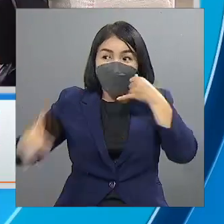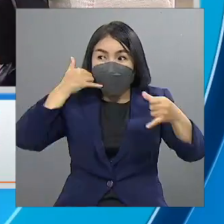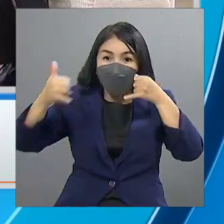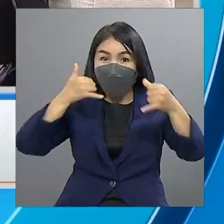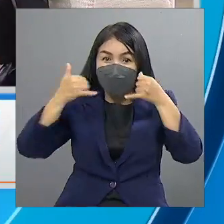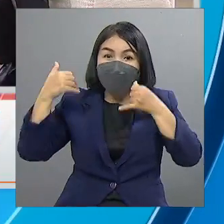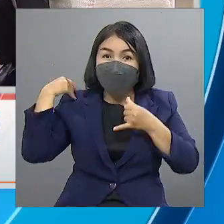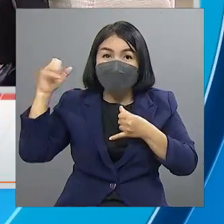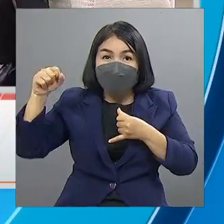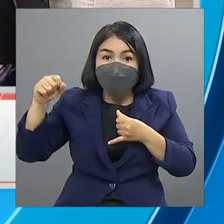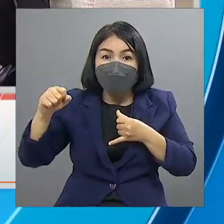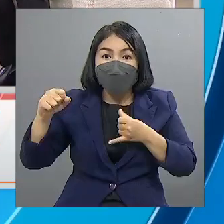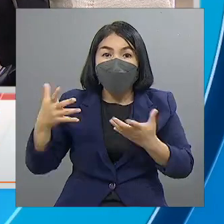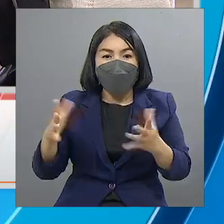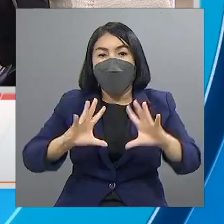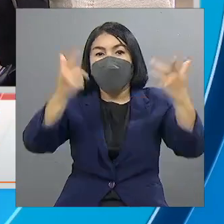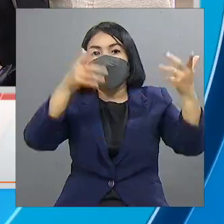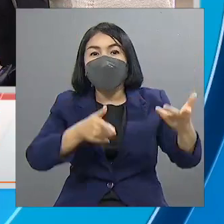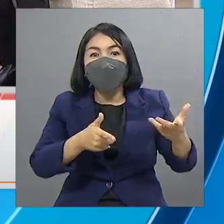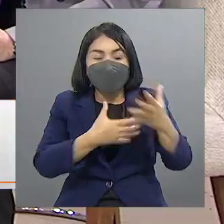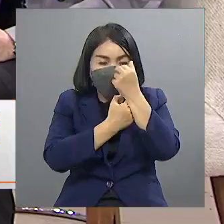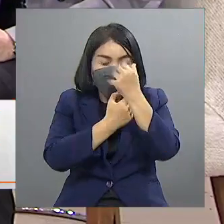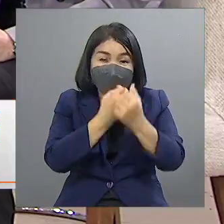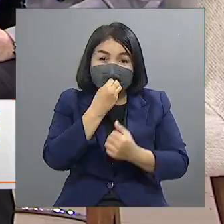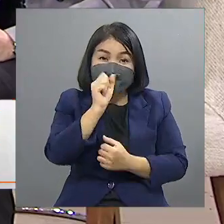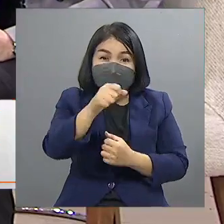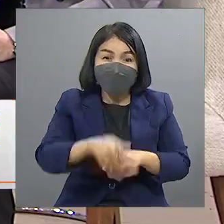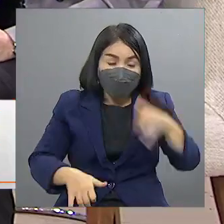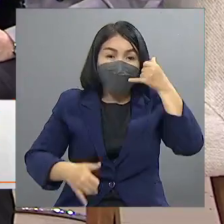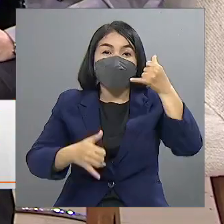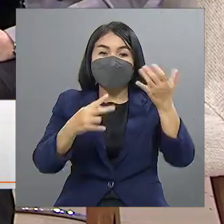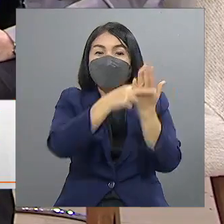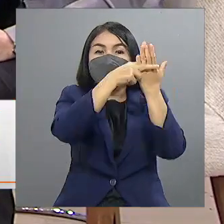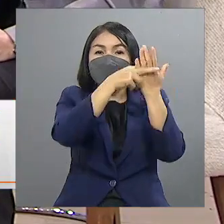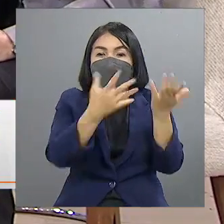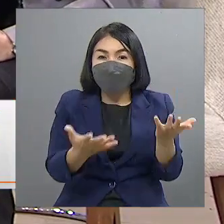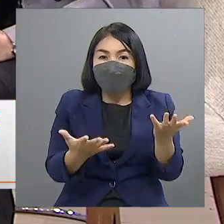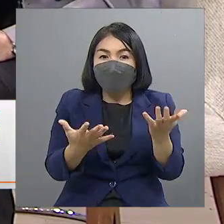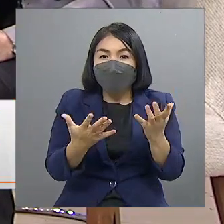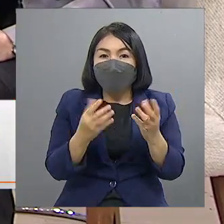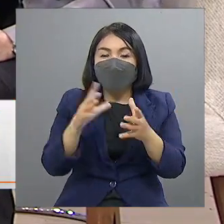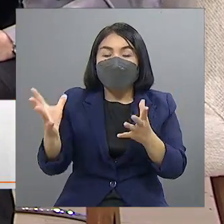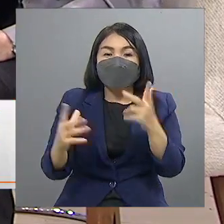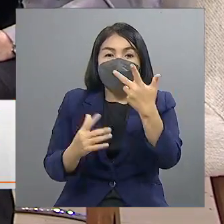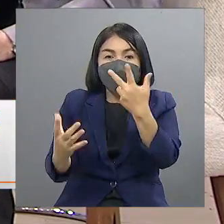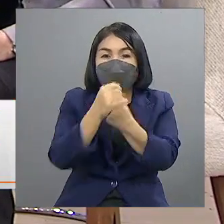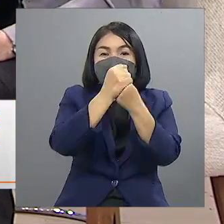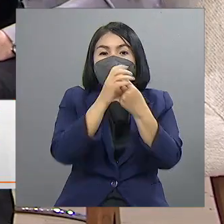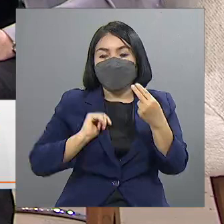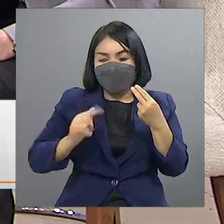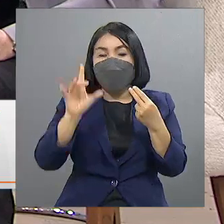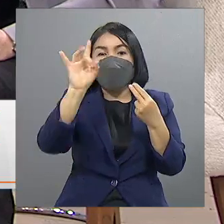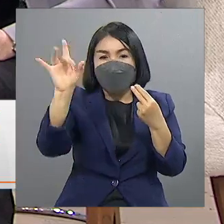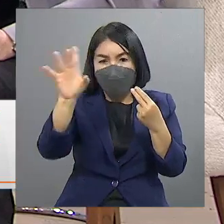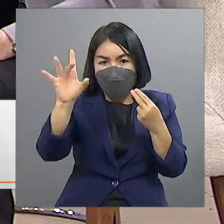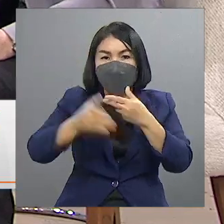คนคลั่งหมูกระทะคลั่งซุกี้อยู่แล้วฮะโทรมาทันทีเลยน้องป้างทวนให้หน่อยแม้3ขวดเท่าไหร่100 3ขวด100บาทนะครับขน